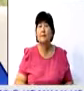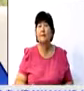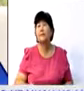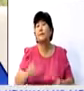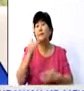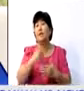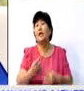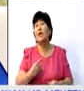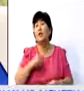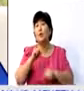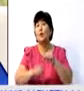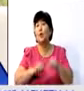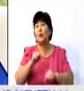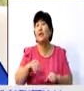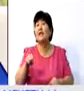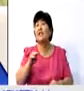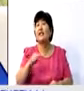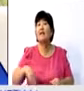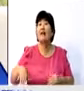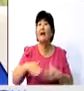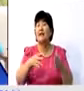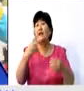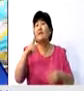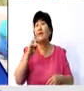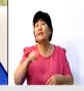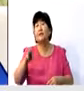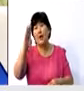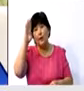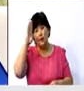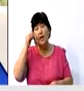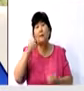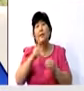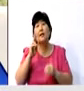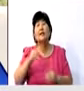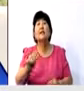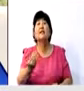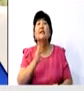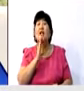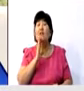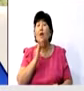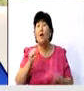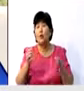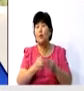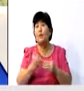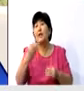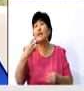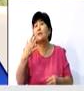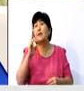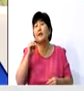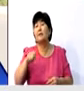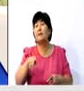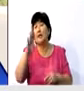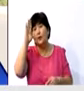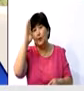программе индивидуальной гонке позже с казанская трассе на 20 километров среди юношей и 15 километров среди девушек групповые на 35 км